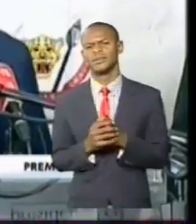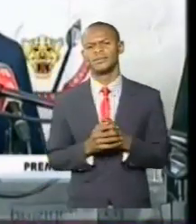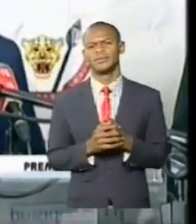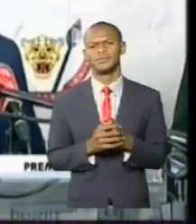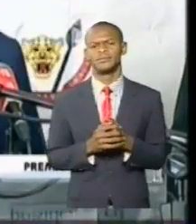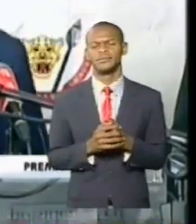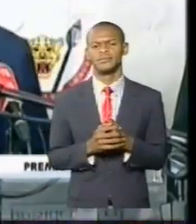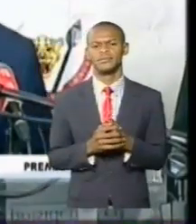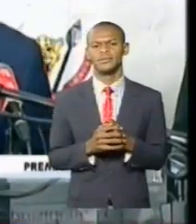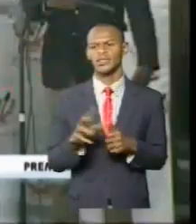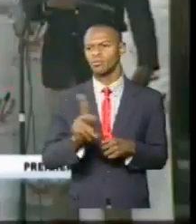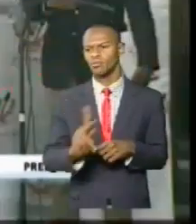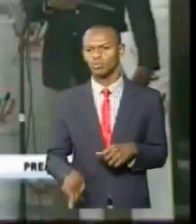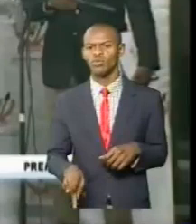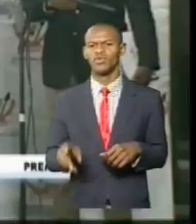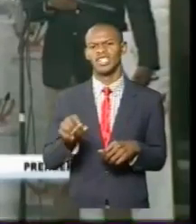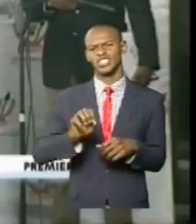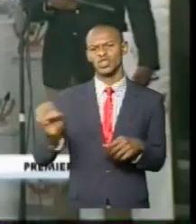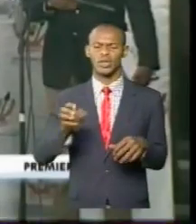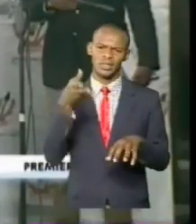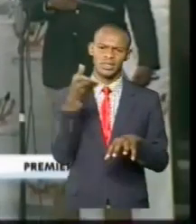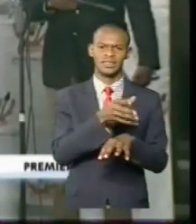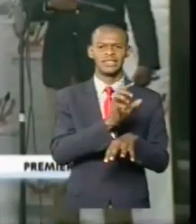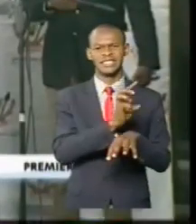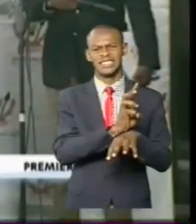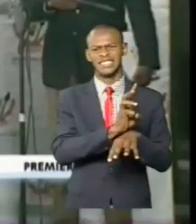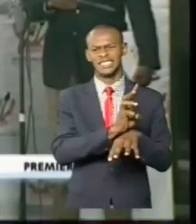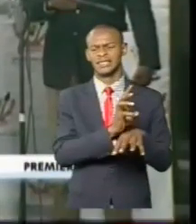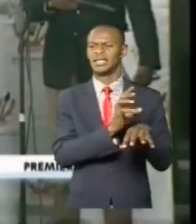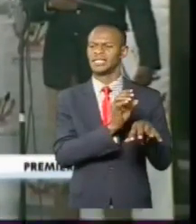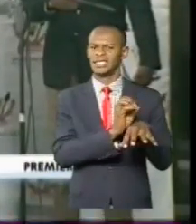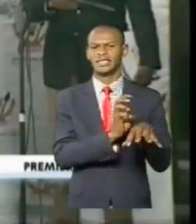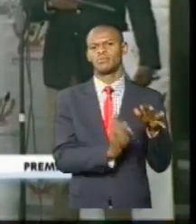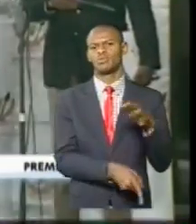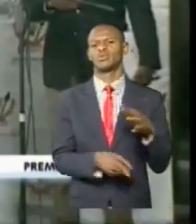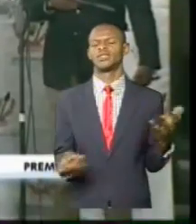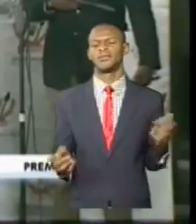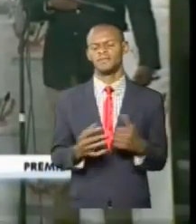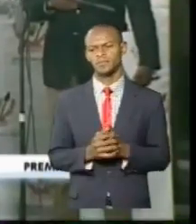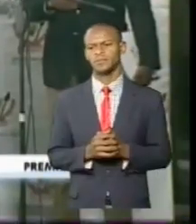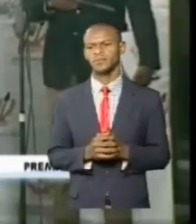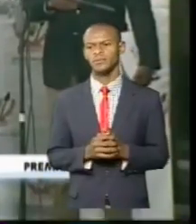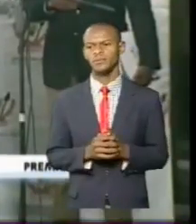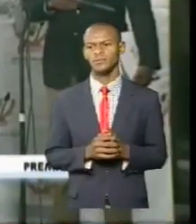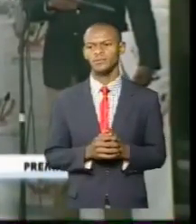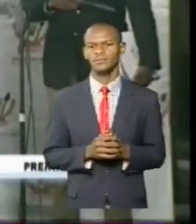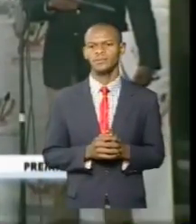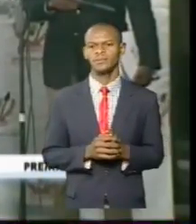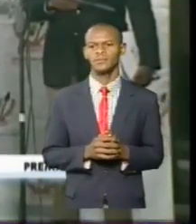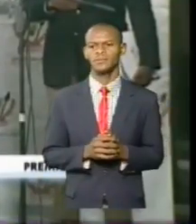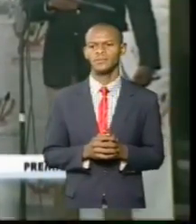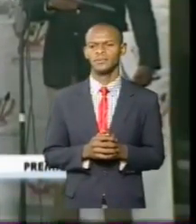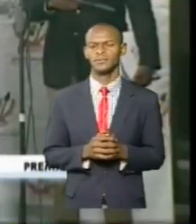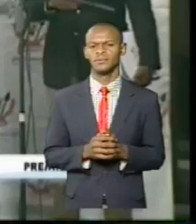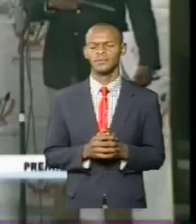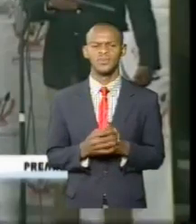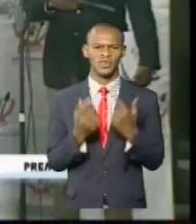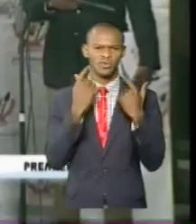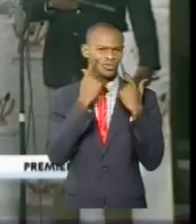Province Orientale, 6%. En ce qui concerne les gens, il faut dire